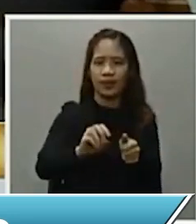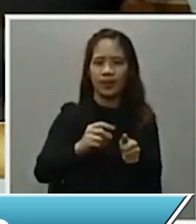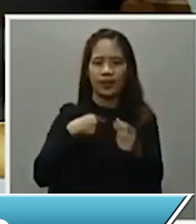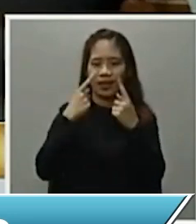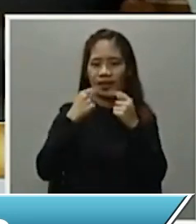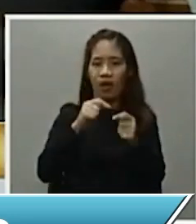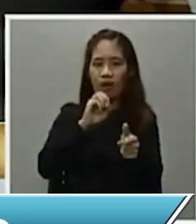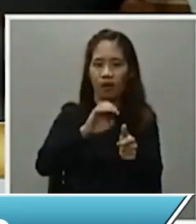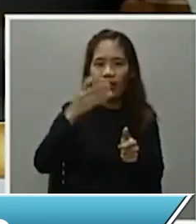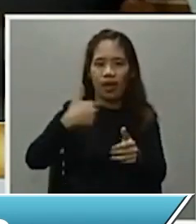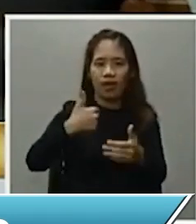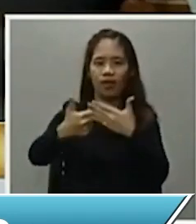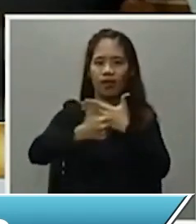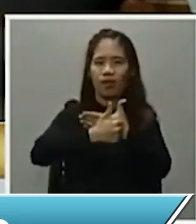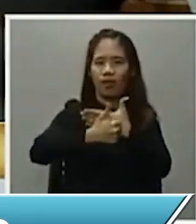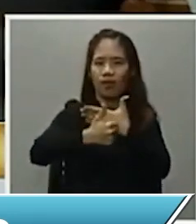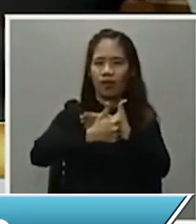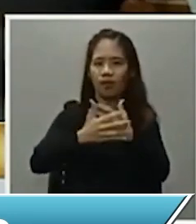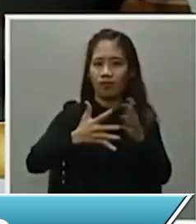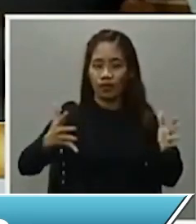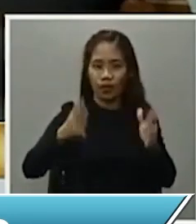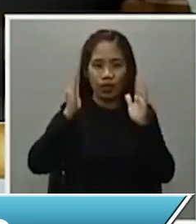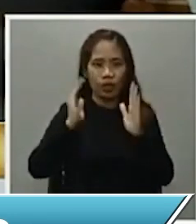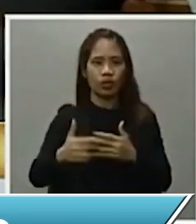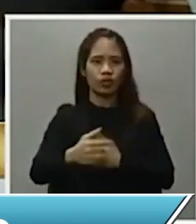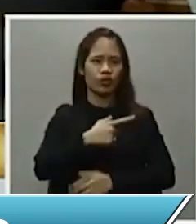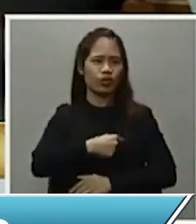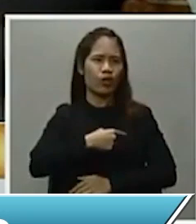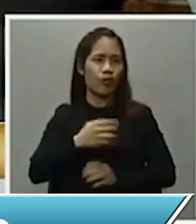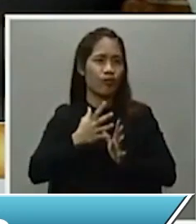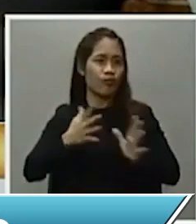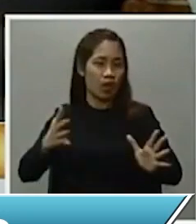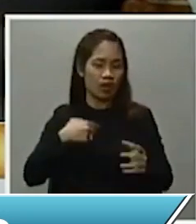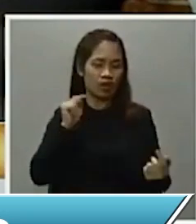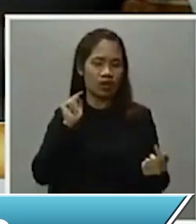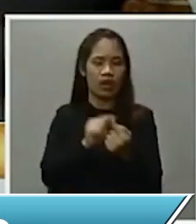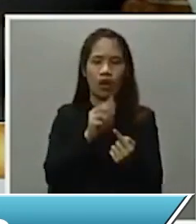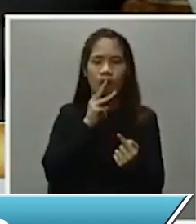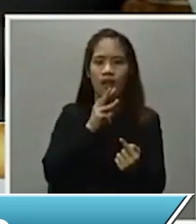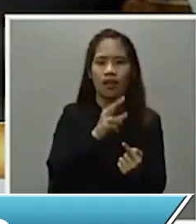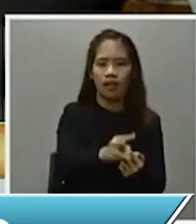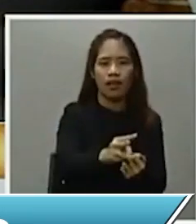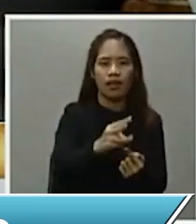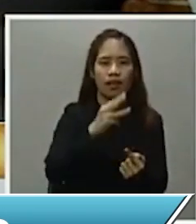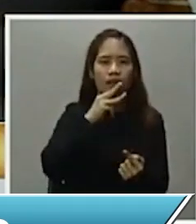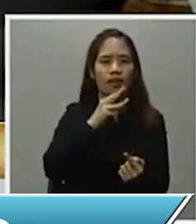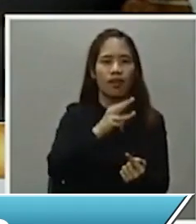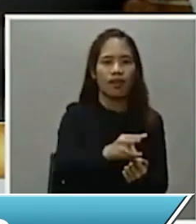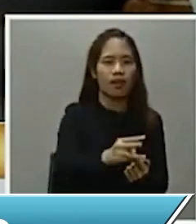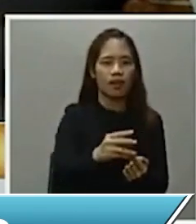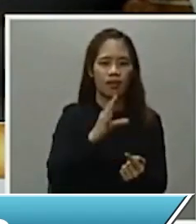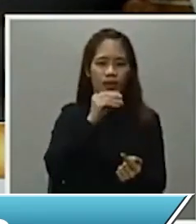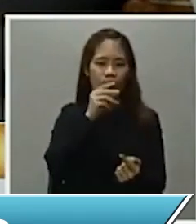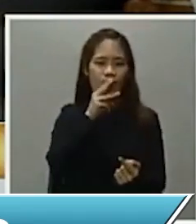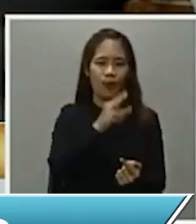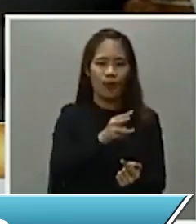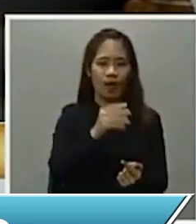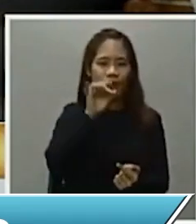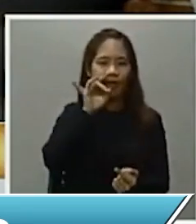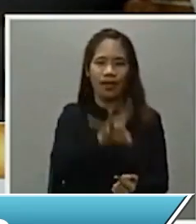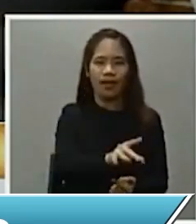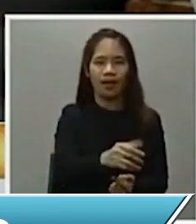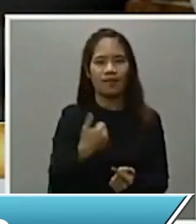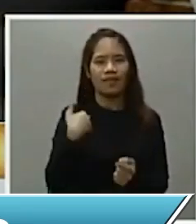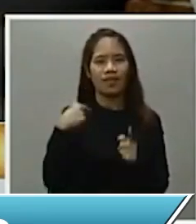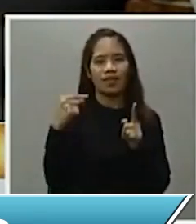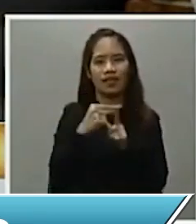ต์แล้วได้ไลค์มีคนชอบใจมากหน่อยก็จะเข้าไปด่าทอต่อว่าด้วยถ้อยคำที่รุนแรงใช้ถ้อยค